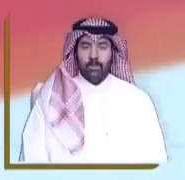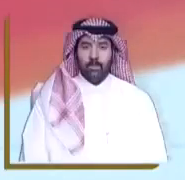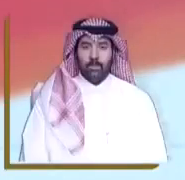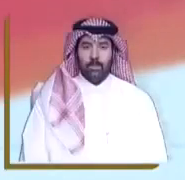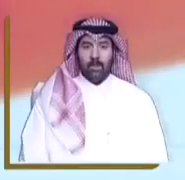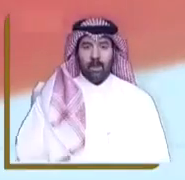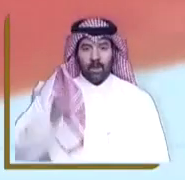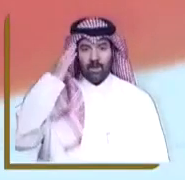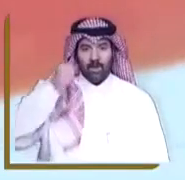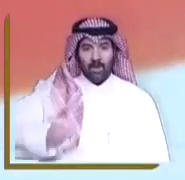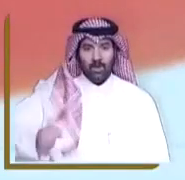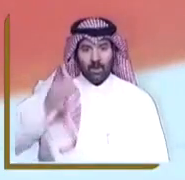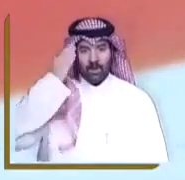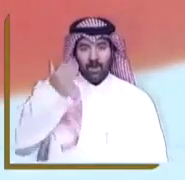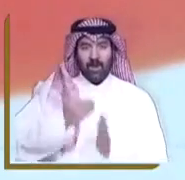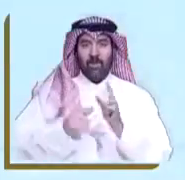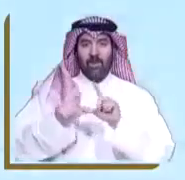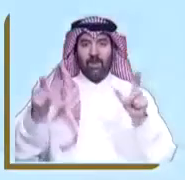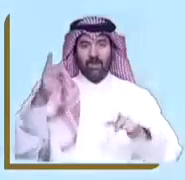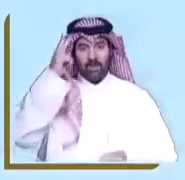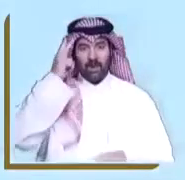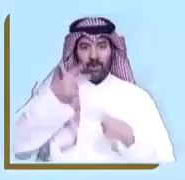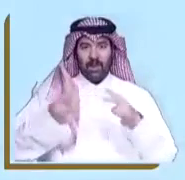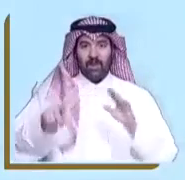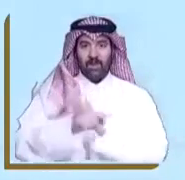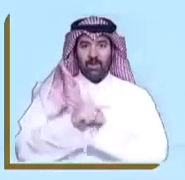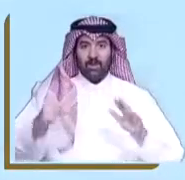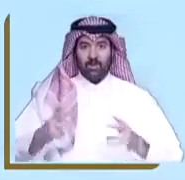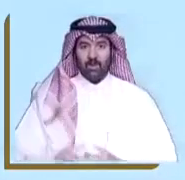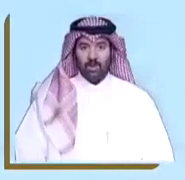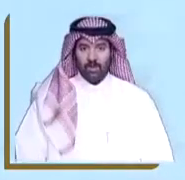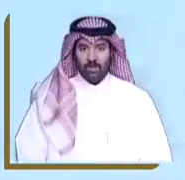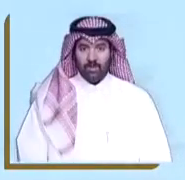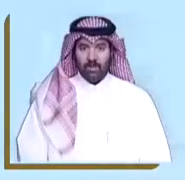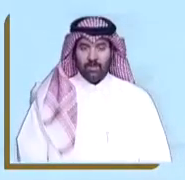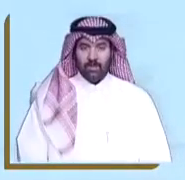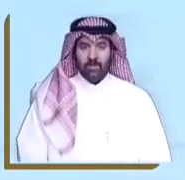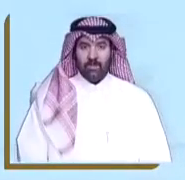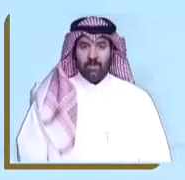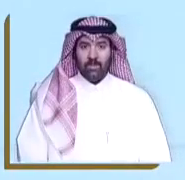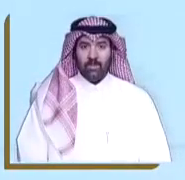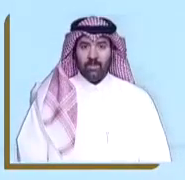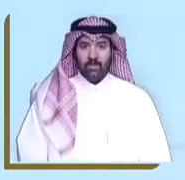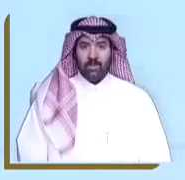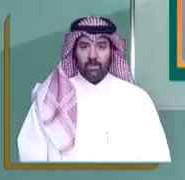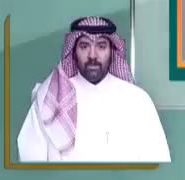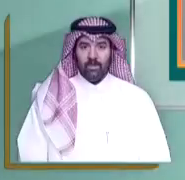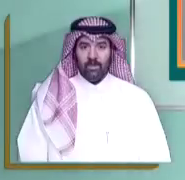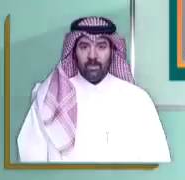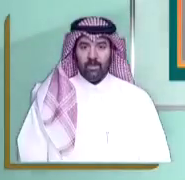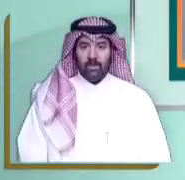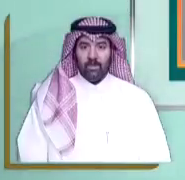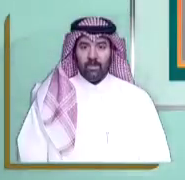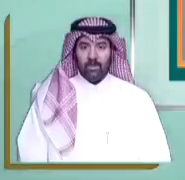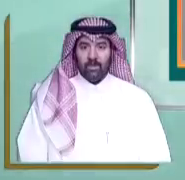السلام عليكم ورحمة الله، تحية لكم مشاهدين الكرام. هذه نشرة الأخبار الرئيسة من قناة السعودية، أبدأها بأهم العناوين.